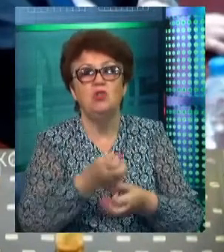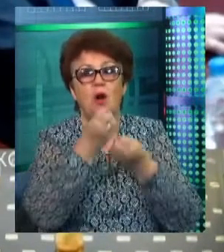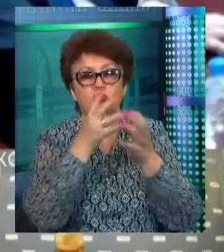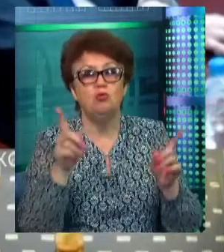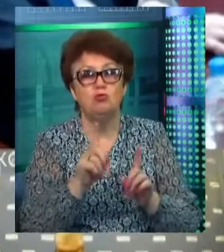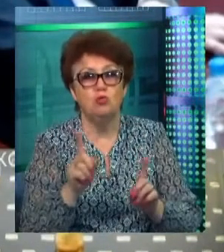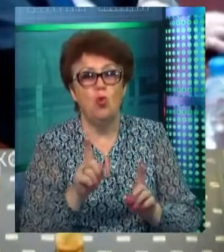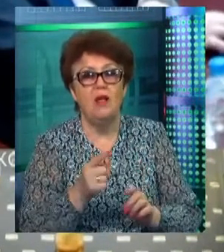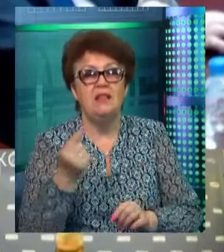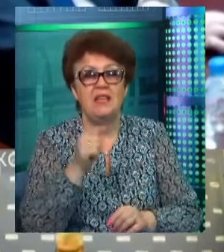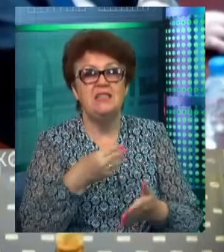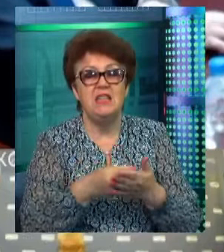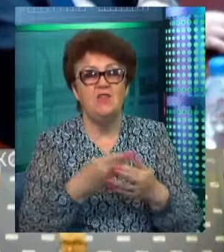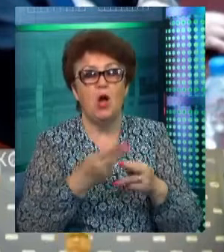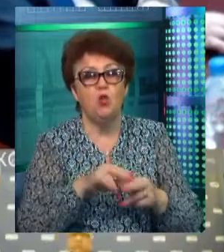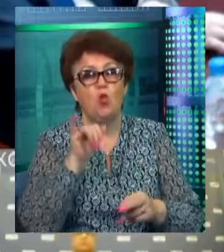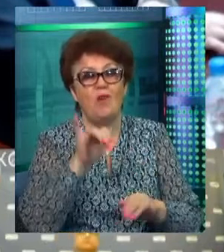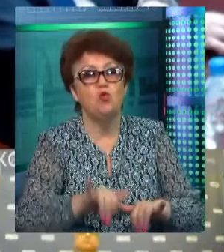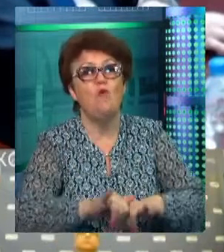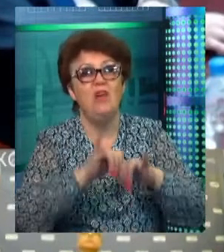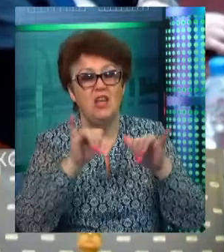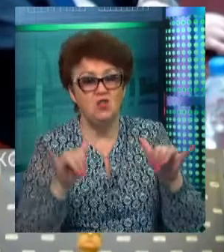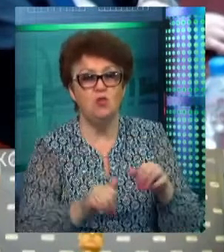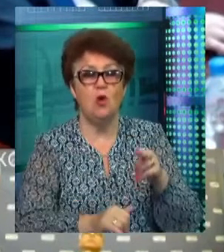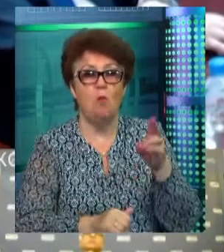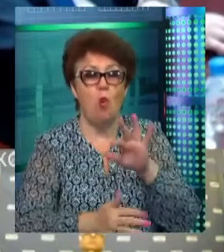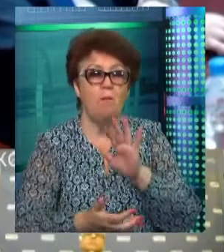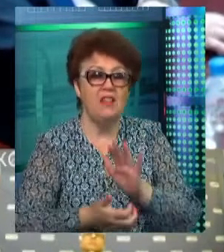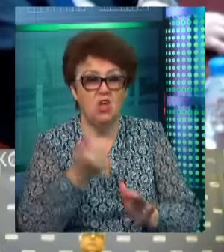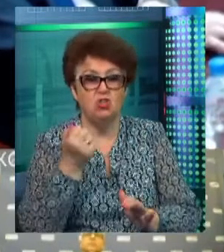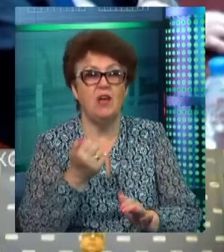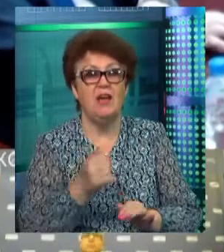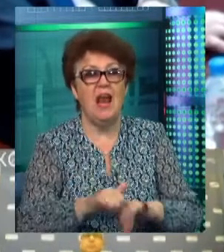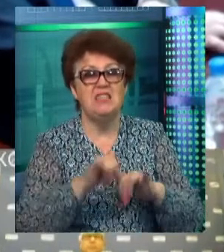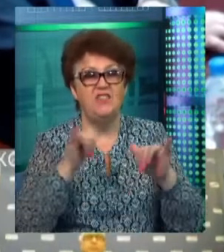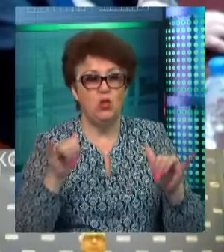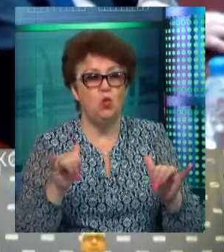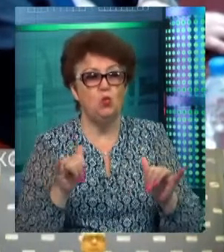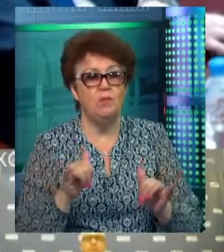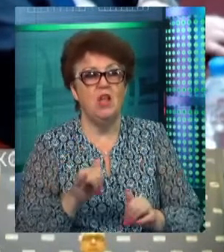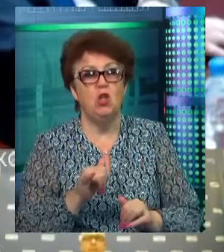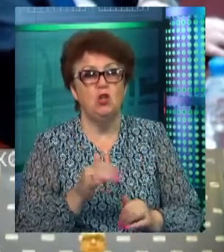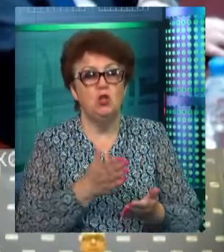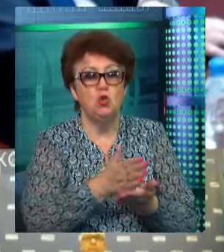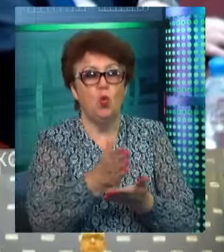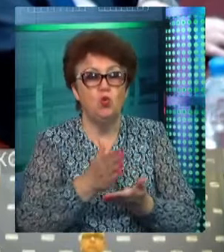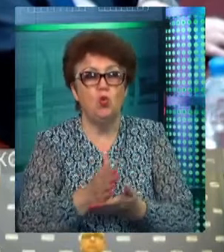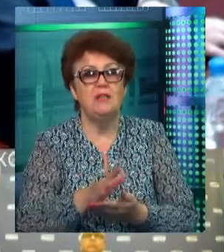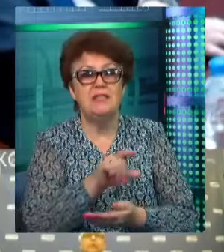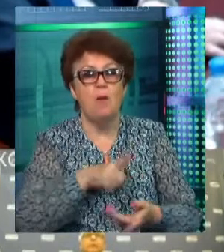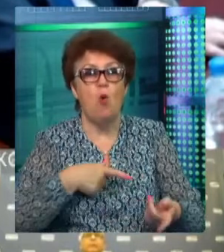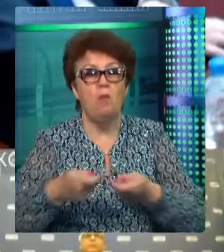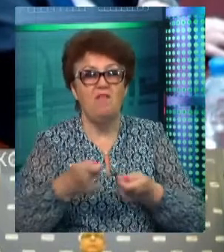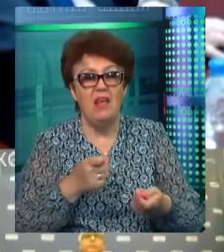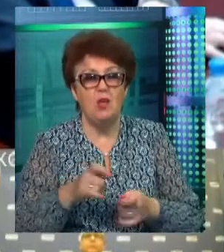те средства которые у вас увеличивается по поддержке развития структуры местного самоуправления